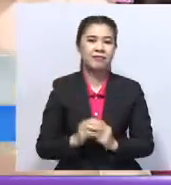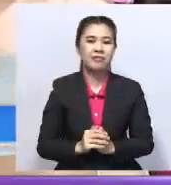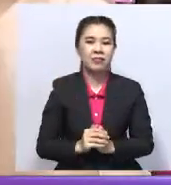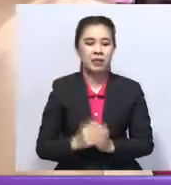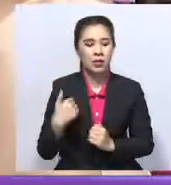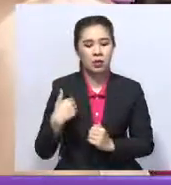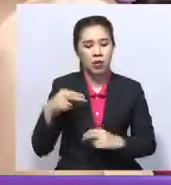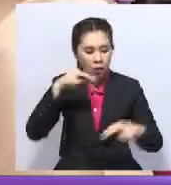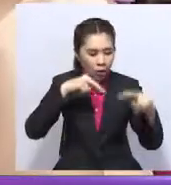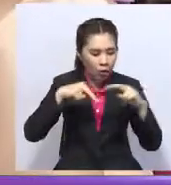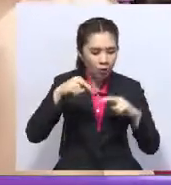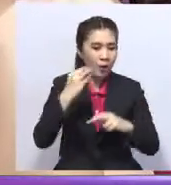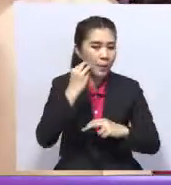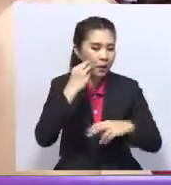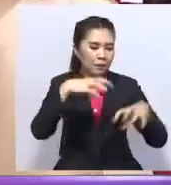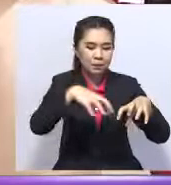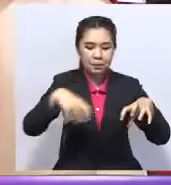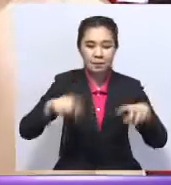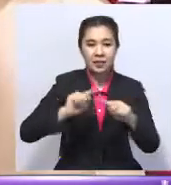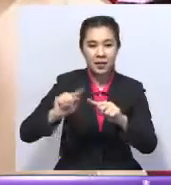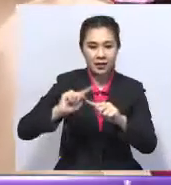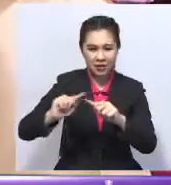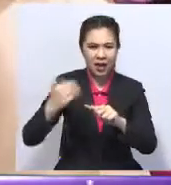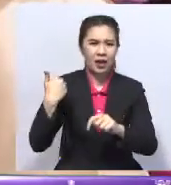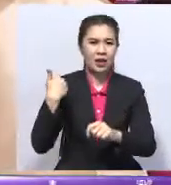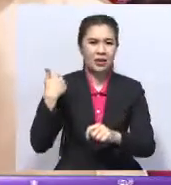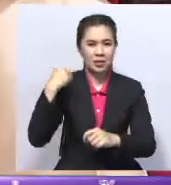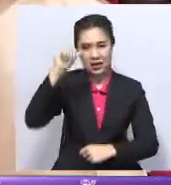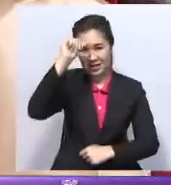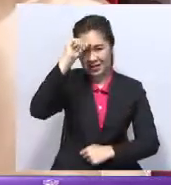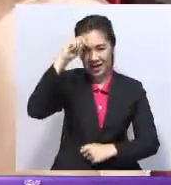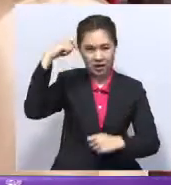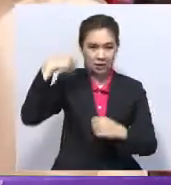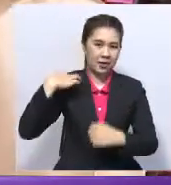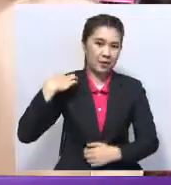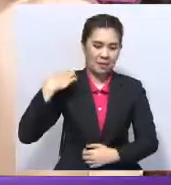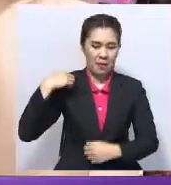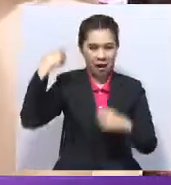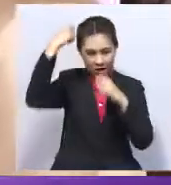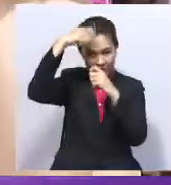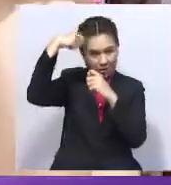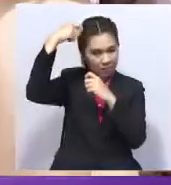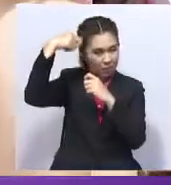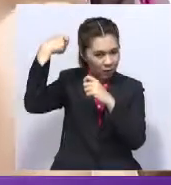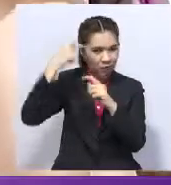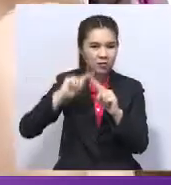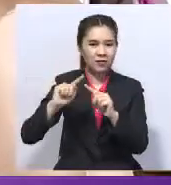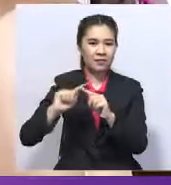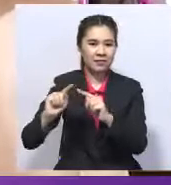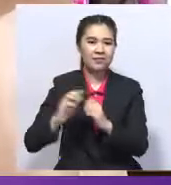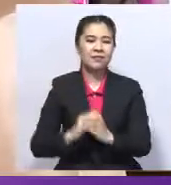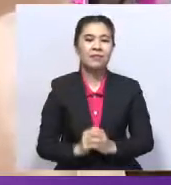านต่างๆนะครับซึ่งในสมัยนั้นเนี่ยก็จะเป็นการโพกผ้านะครับบนหัวศีรษะนะครับแล้วก็จะมีงอนขึ้นมาข้างบนแล้วก็ส่วนแข้งด